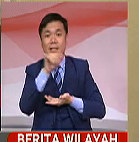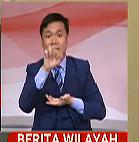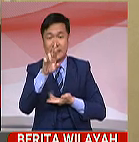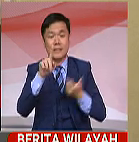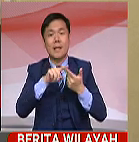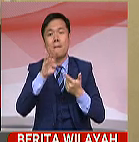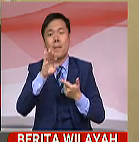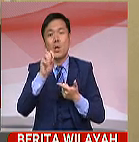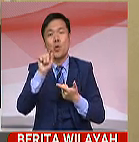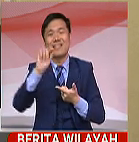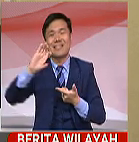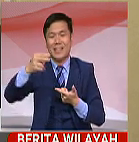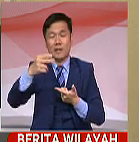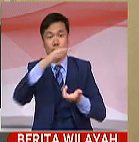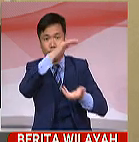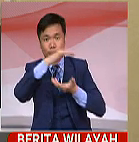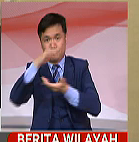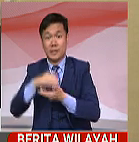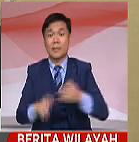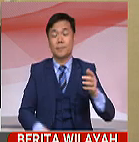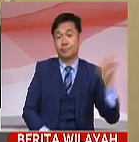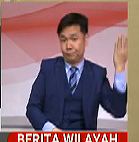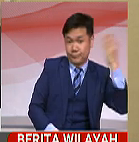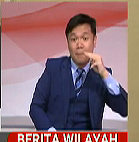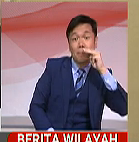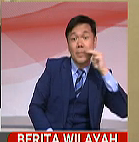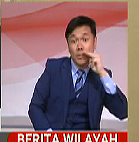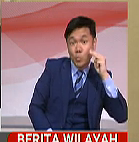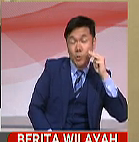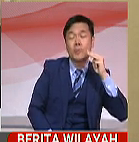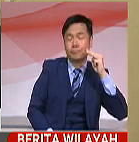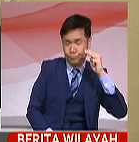COVID-19. Yang berhormat, tempoh hari telah pun mengarahkan kita untuk